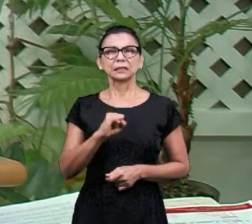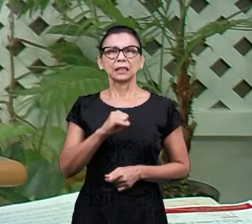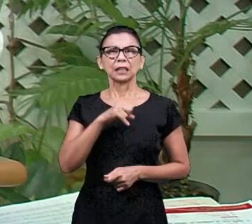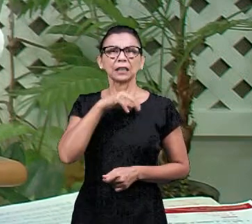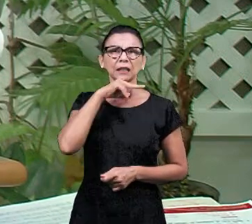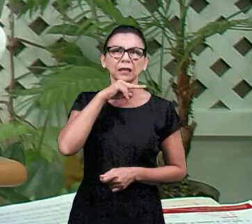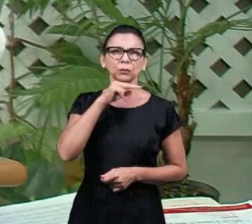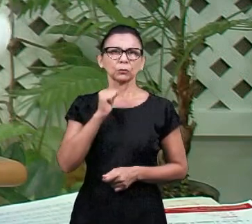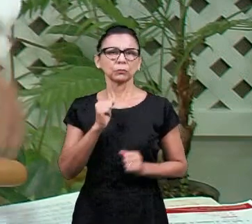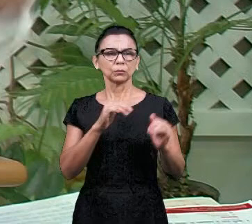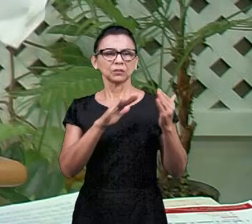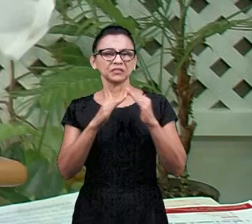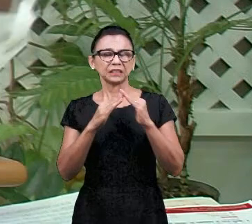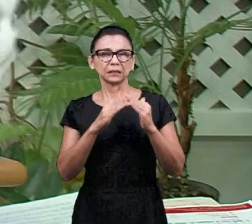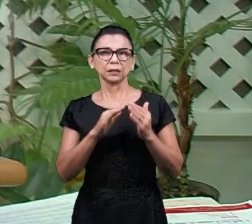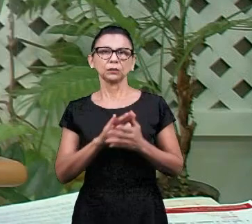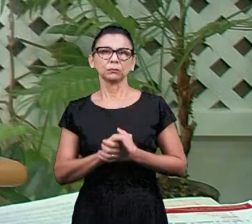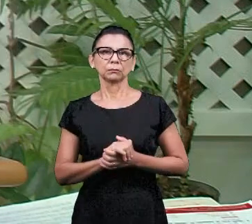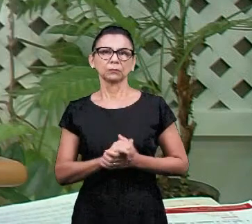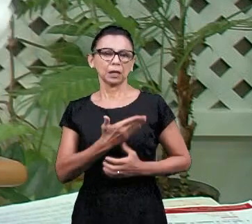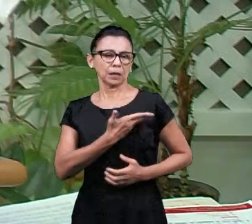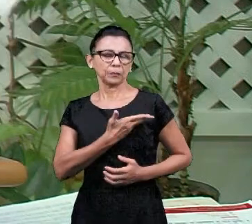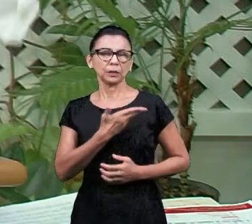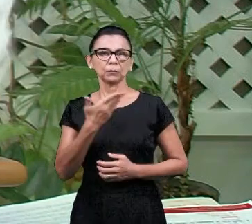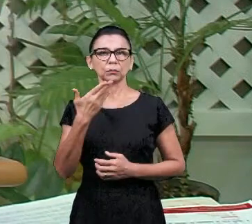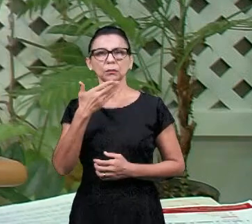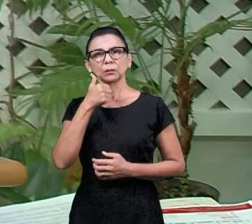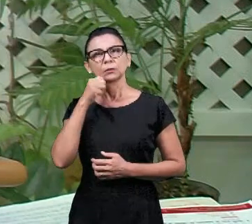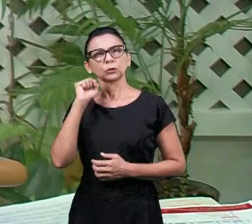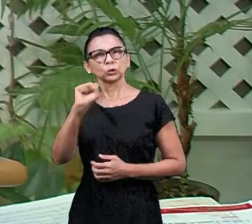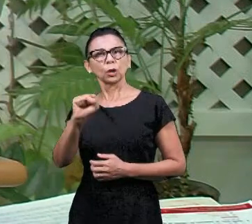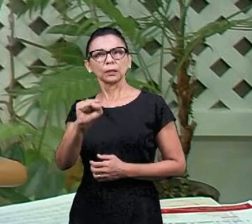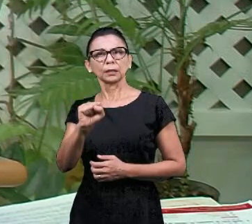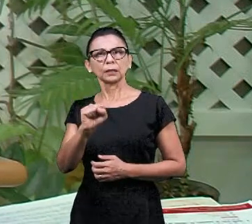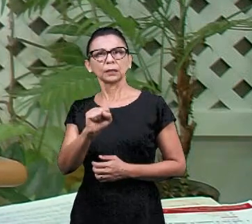est-ce que c'est votre enfant, votre petit-fils, votre